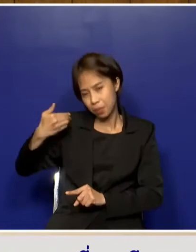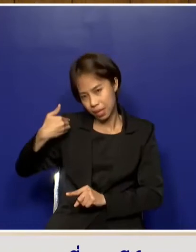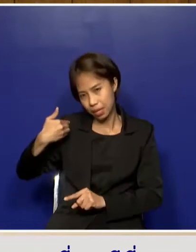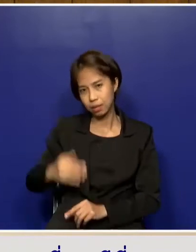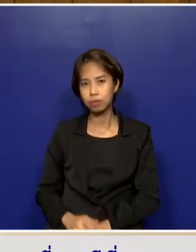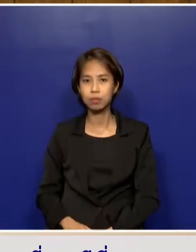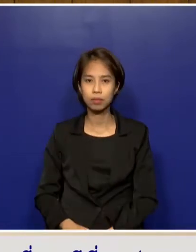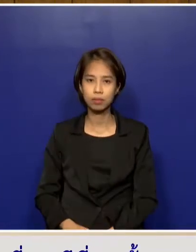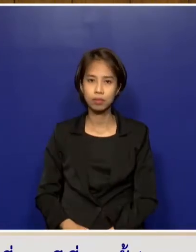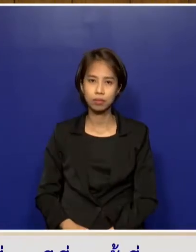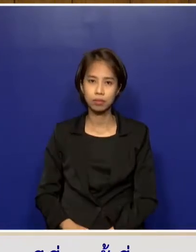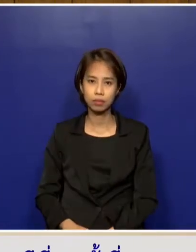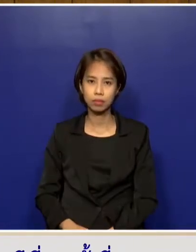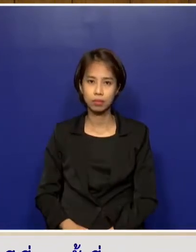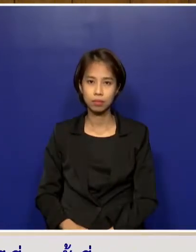อ